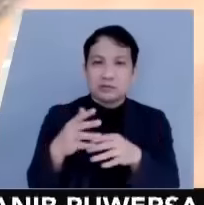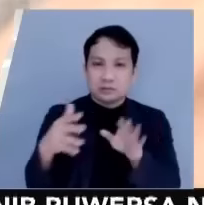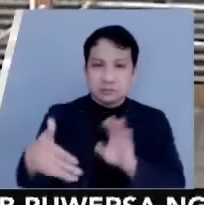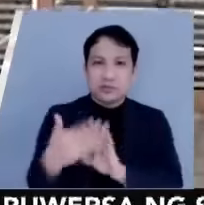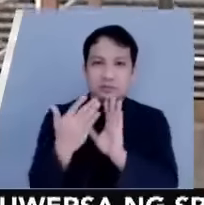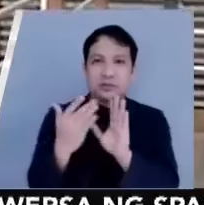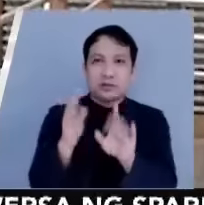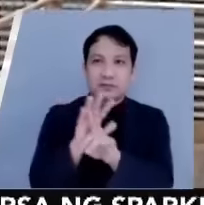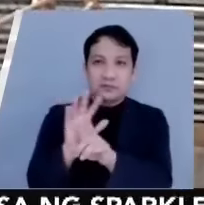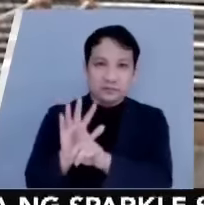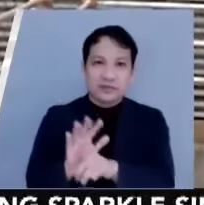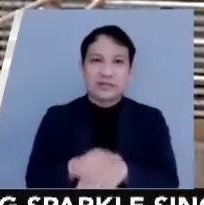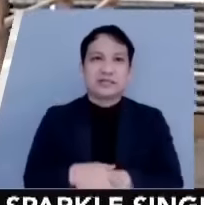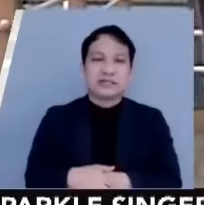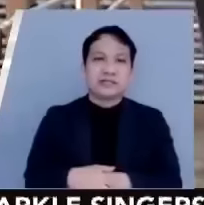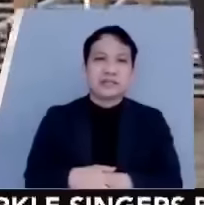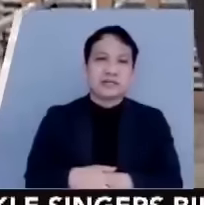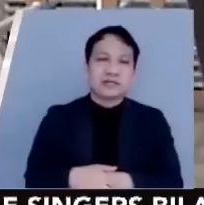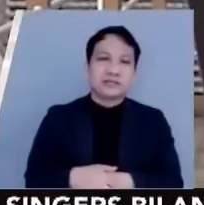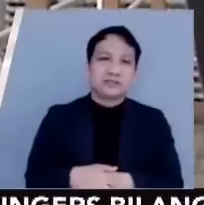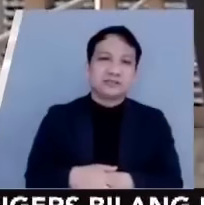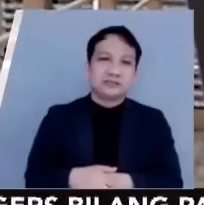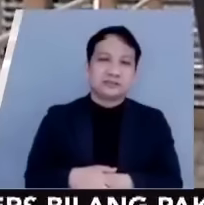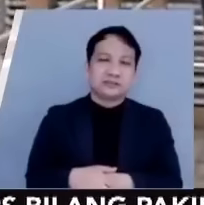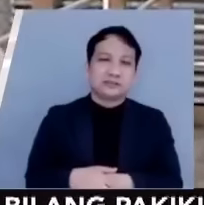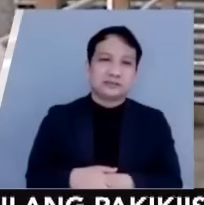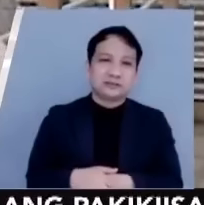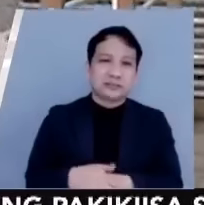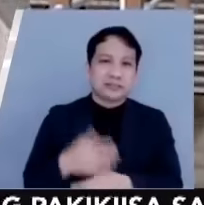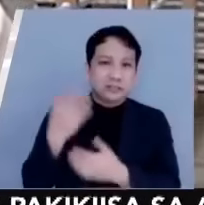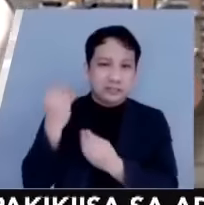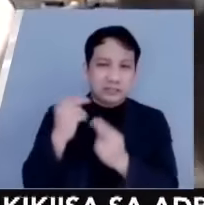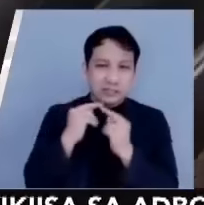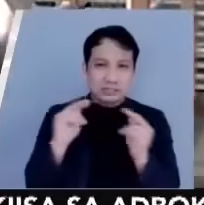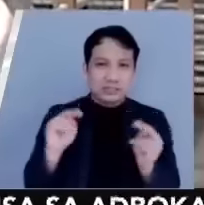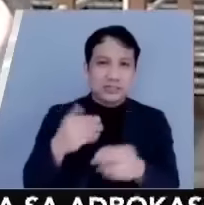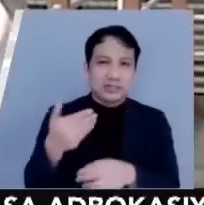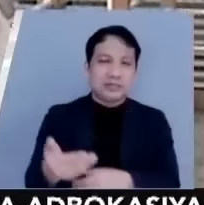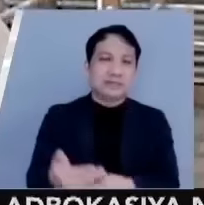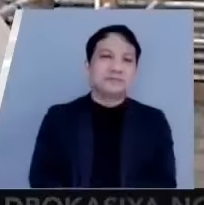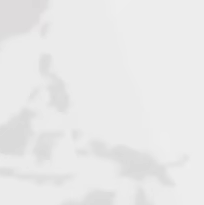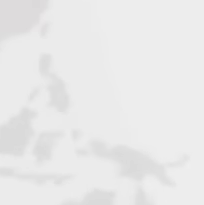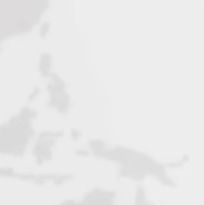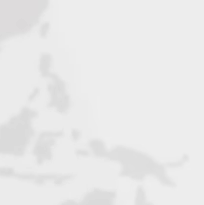ng fans. Aubrey Carampel, updated to Showbiz Happenings.